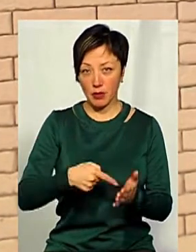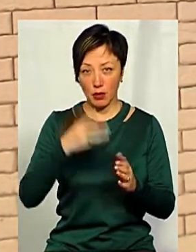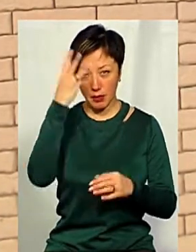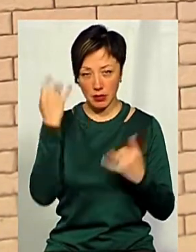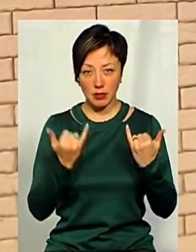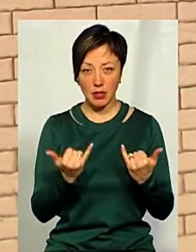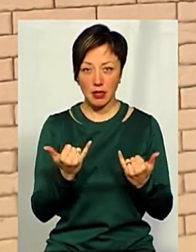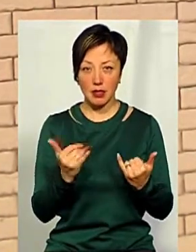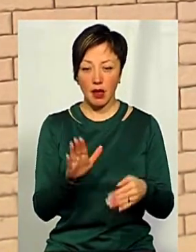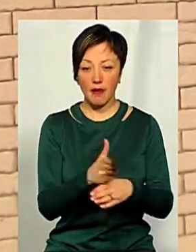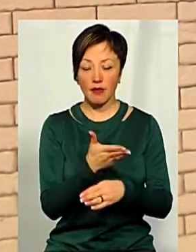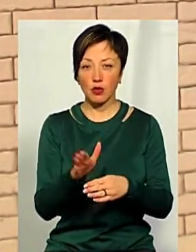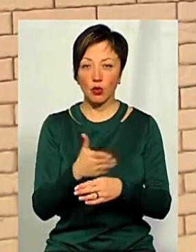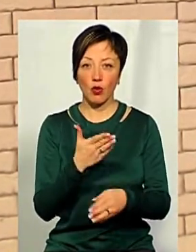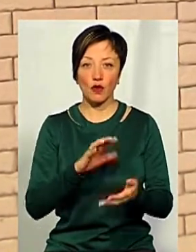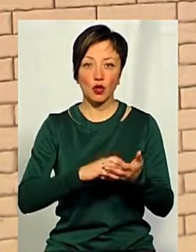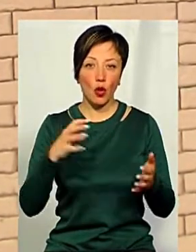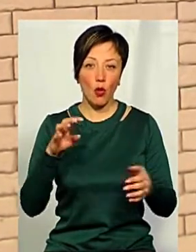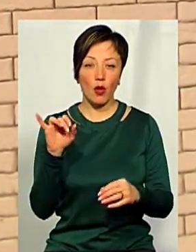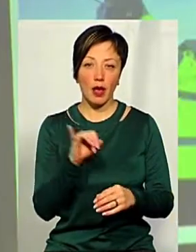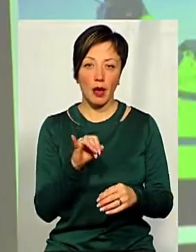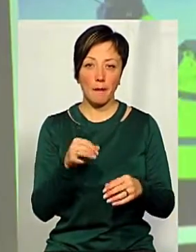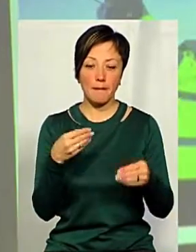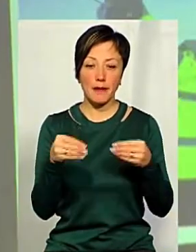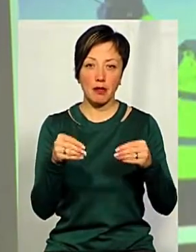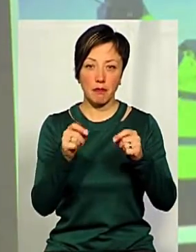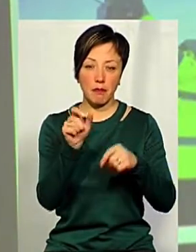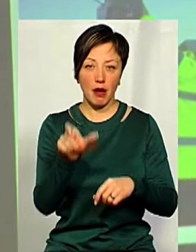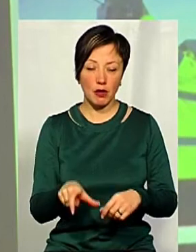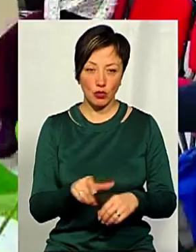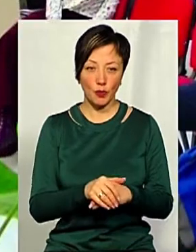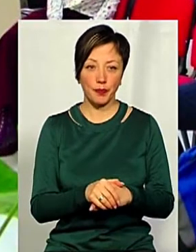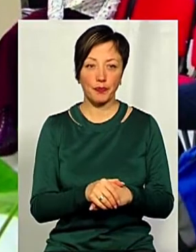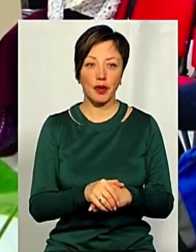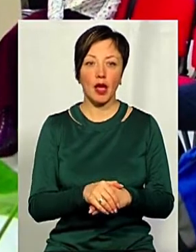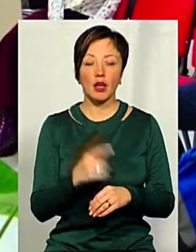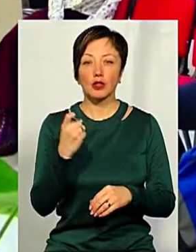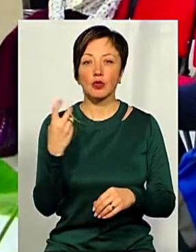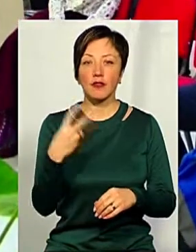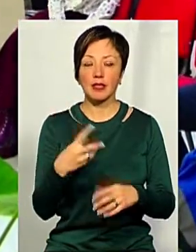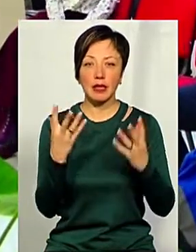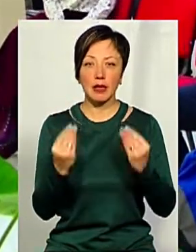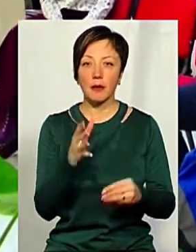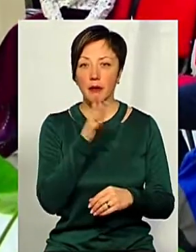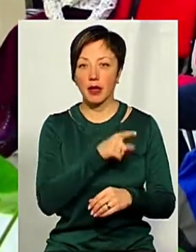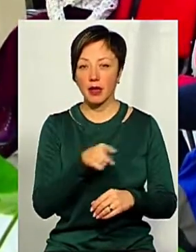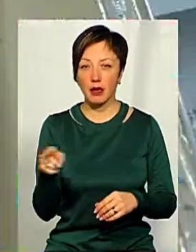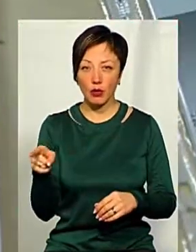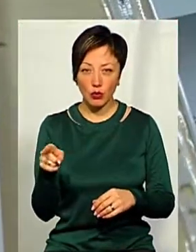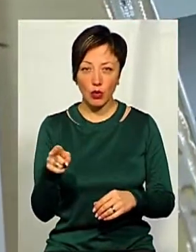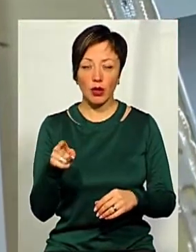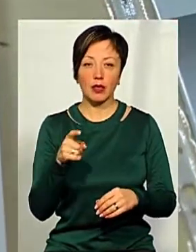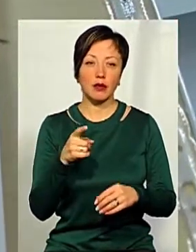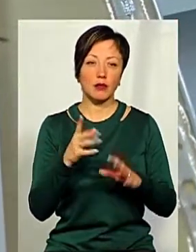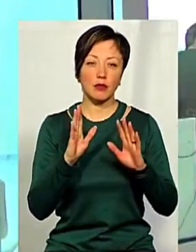наразі відсортовує тільки скло і ПЕТ-пляшку. ЄБРР після 120-денного періоду вирішить, чи надати Хмельницькому